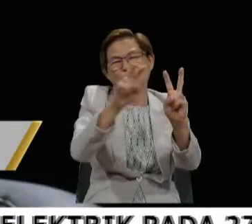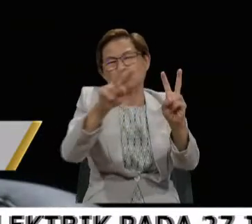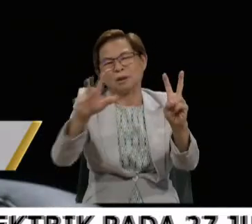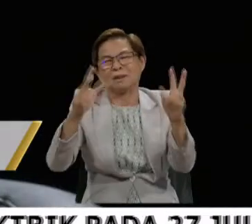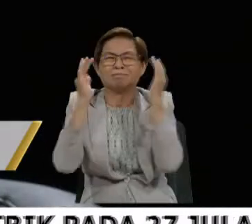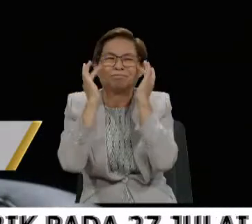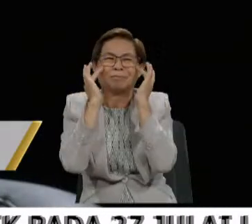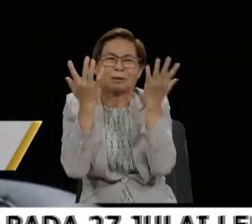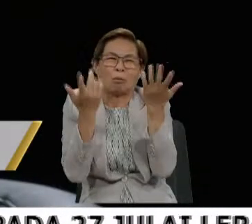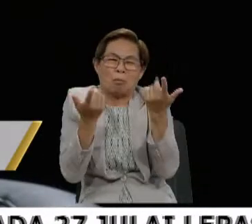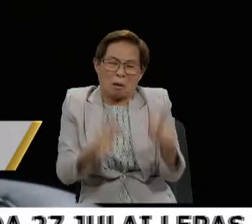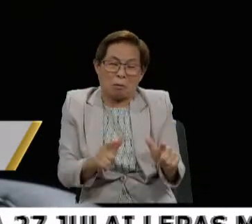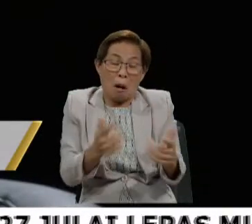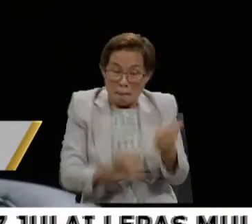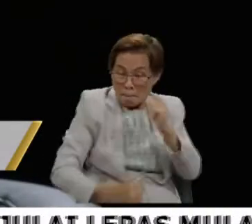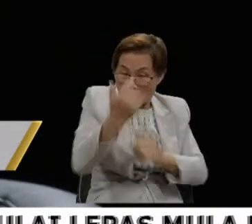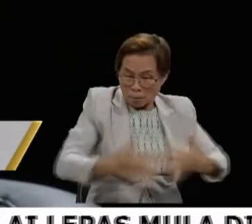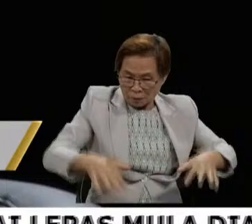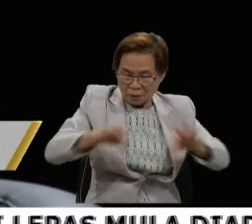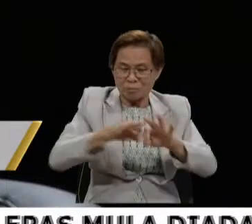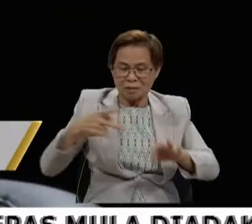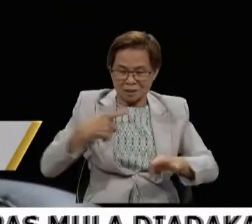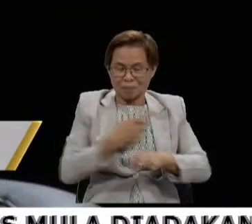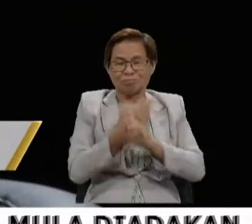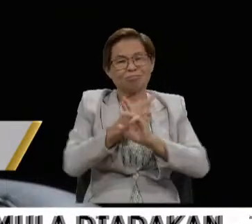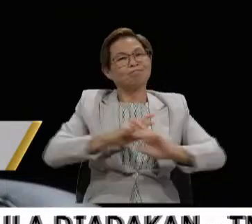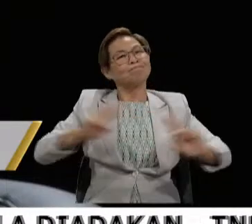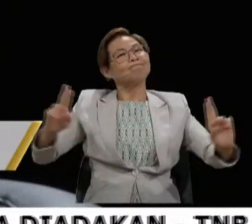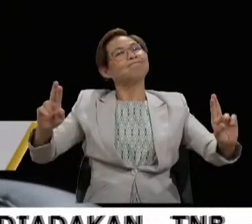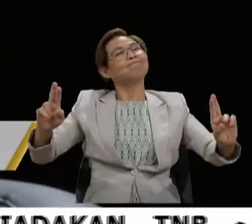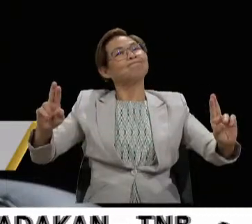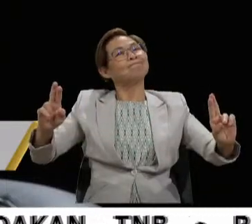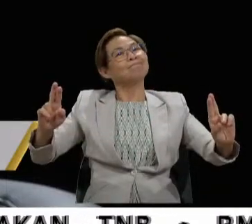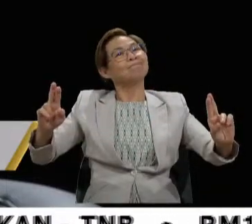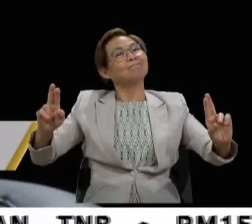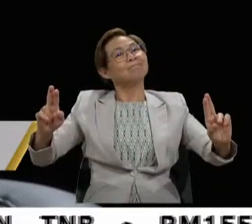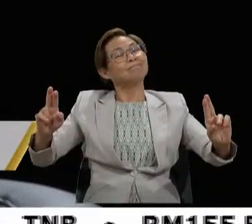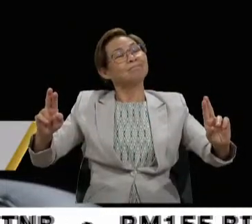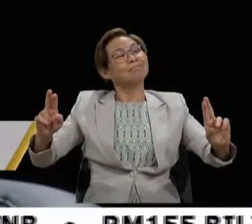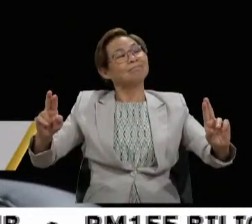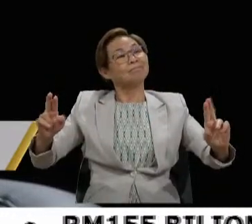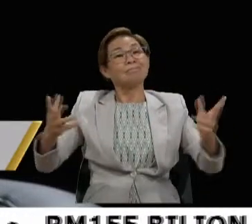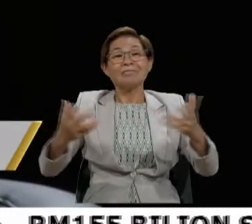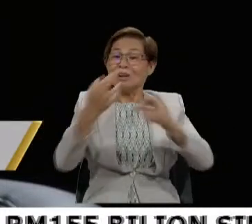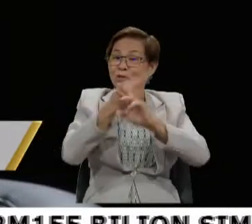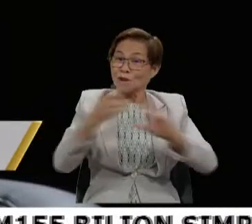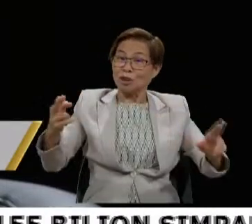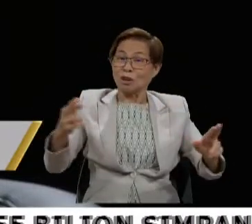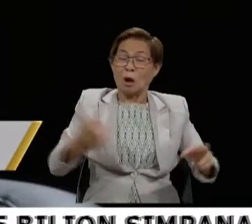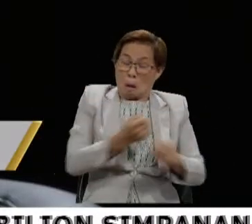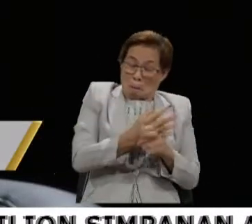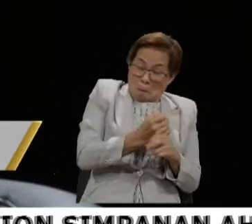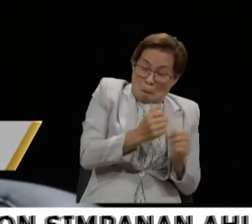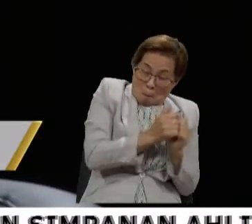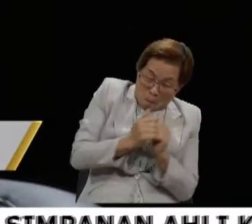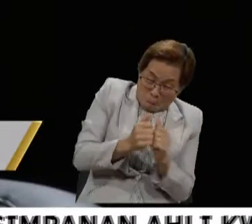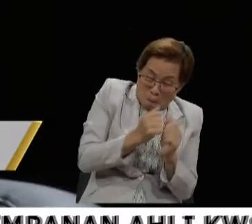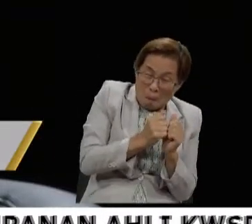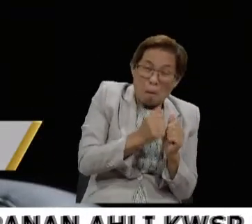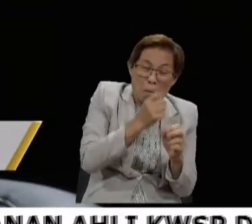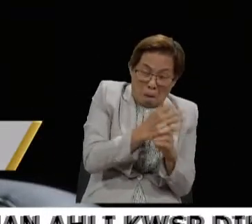apa apa yang penting ialah kita bersedia untuk bekerja keras